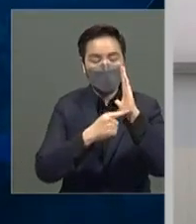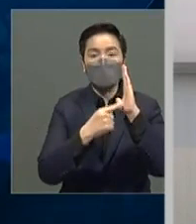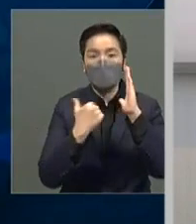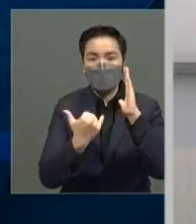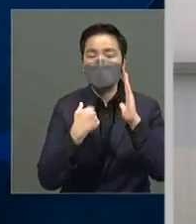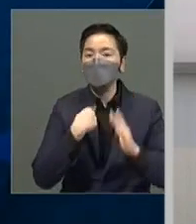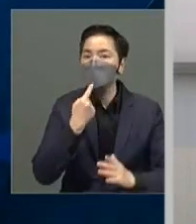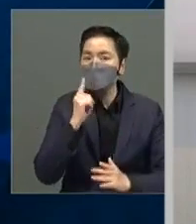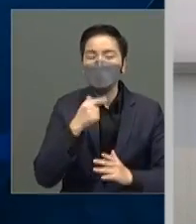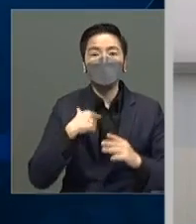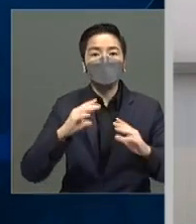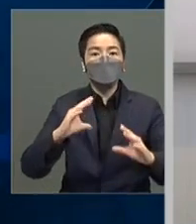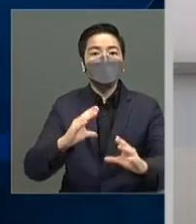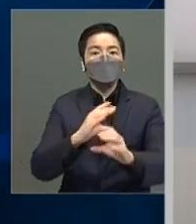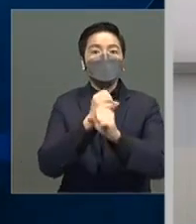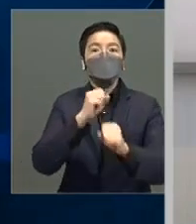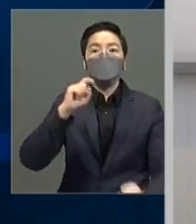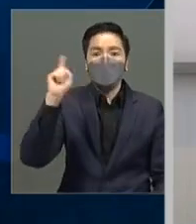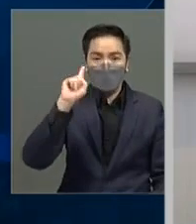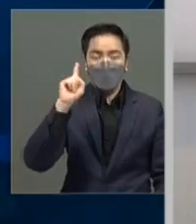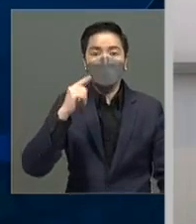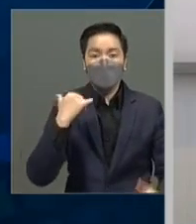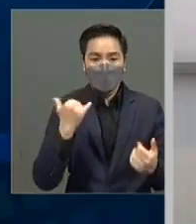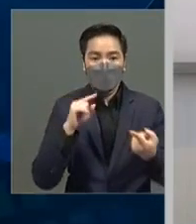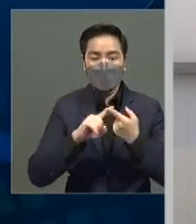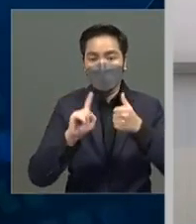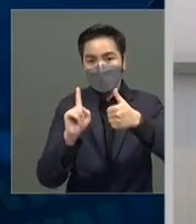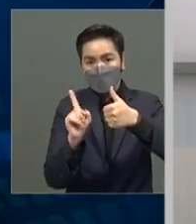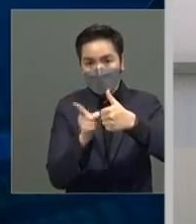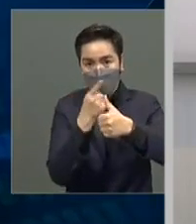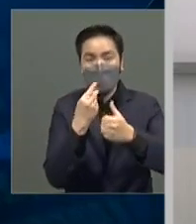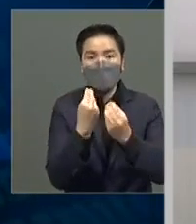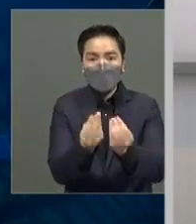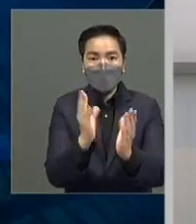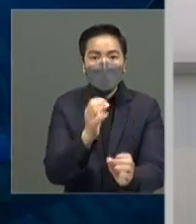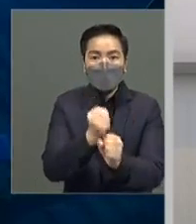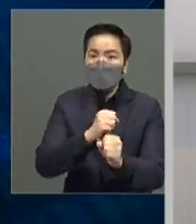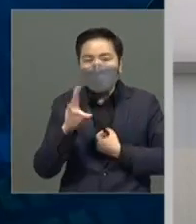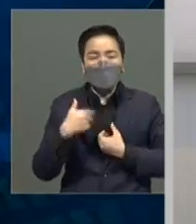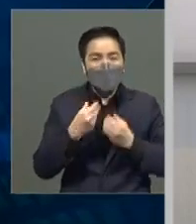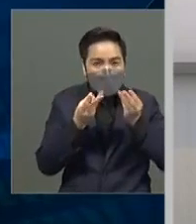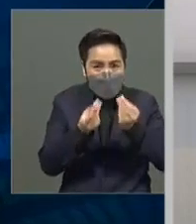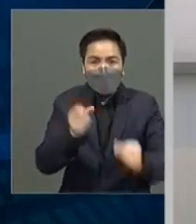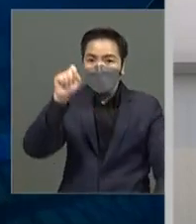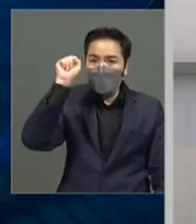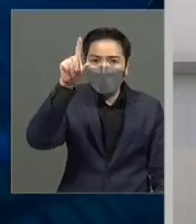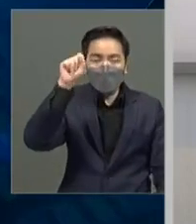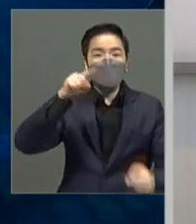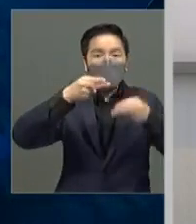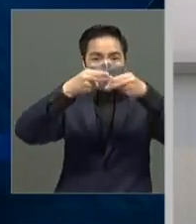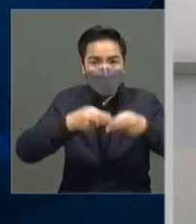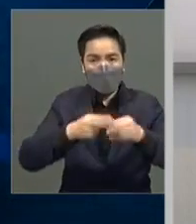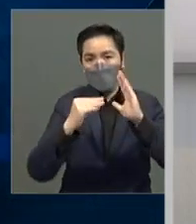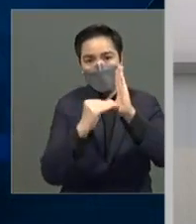ของสบค.ภายใต้การนำของพลเอกประยุทธ์นะครับถูกวิจารณ์หนักโดยแบ่งเป็น2กลุ่มแน่นอนมันมีกลุ่มเห็นด้วยและกลุ่มไม่เห็นด้วย